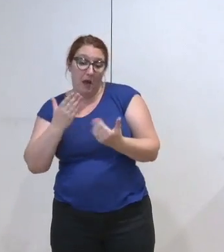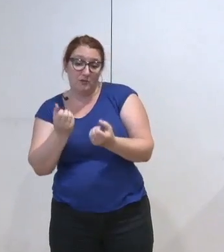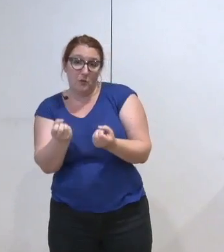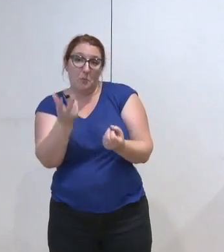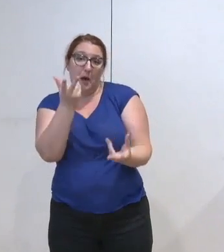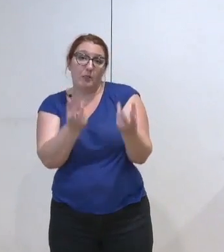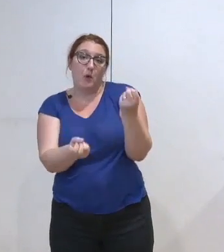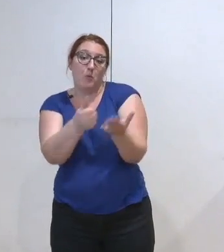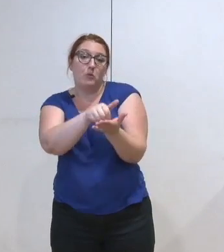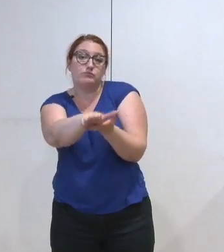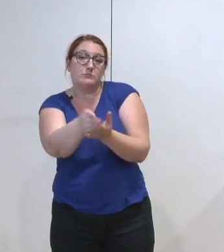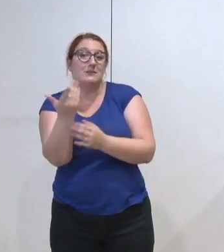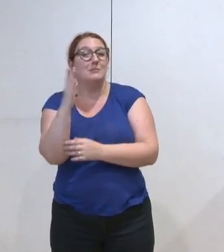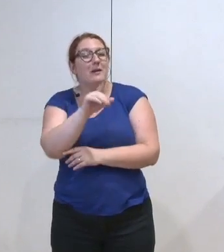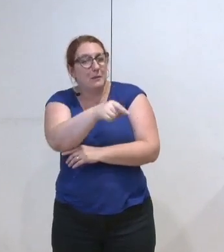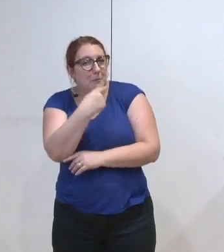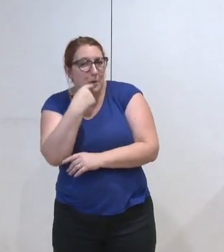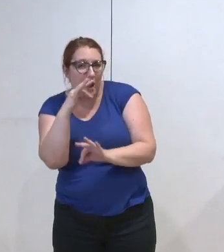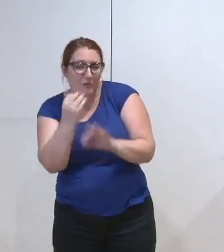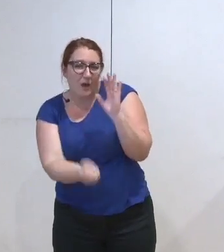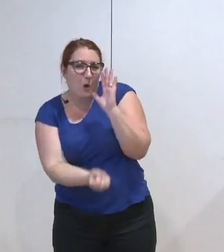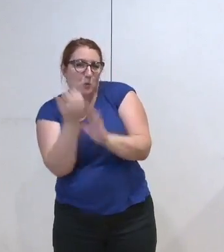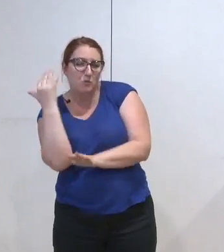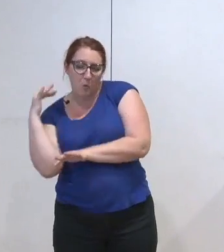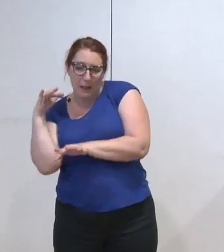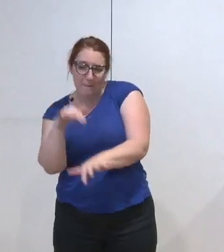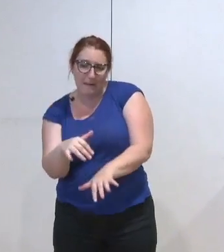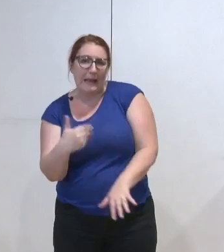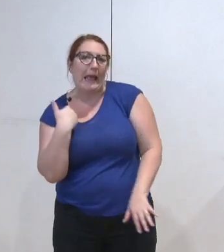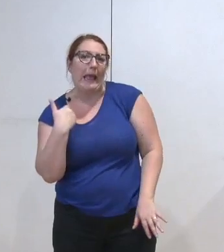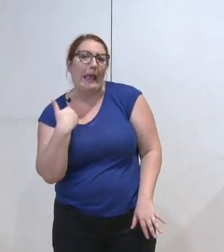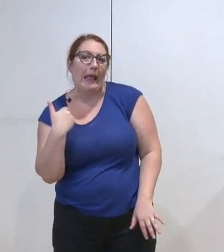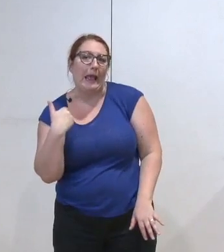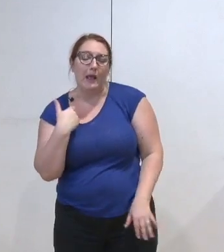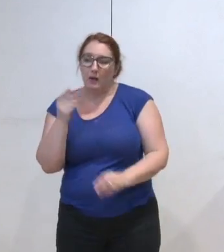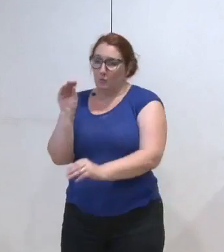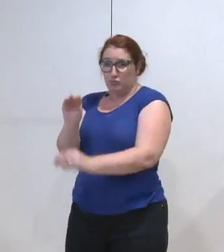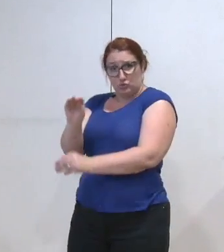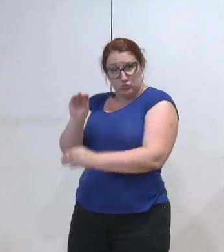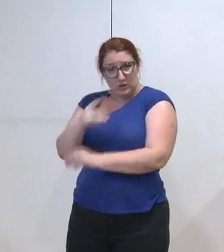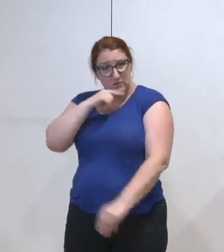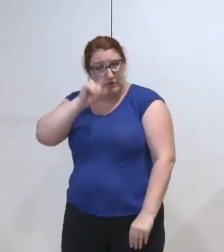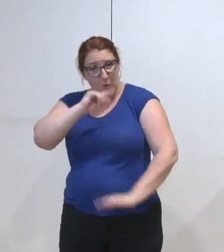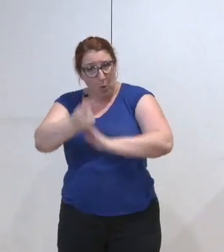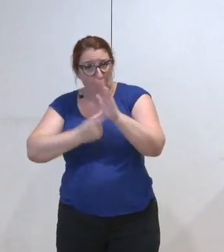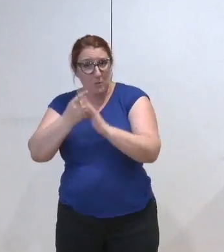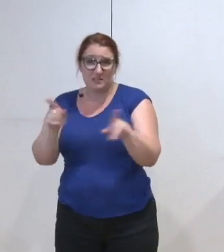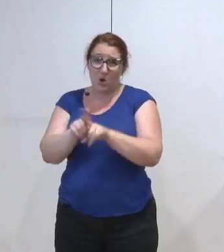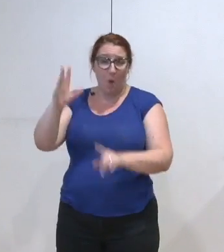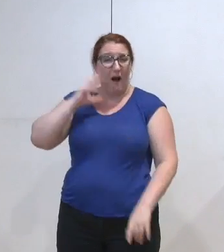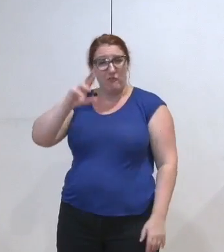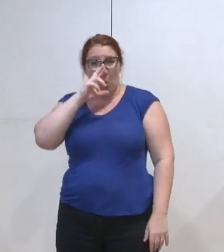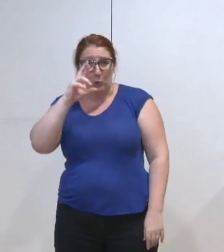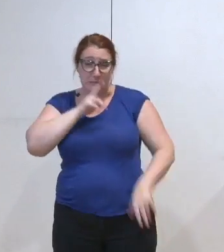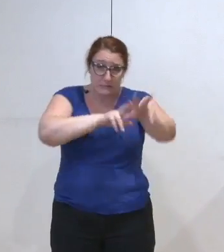parler des nouveaux immigrés pour les nourrir allez-vous réinventer le colcause des jardins collectifs